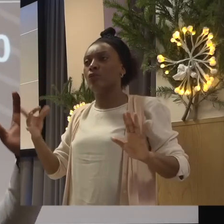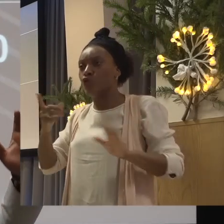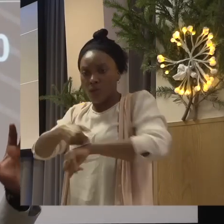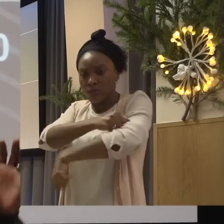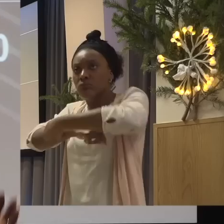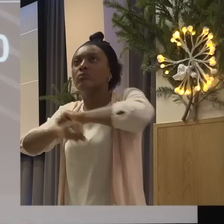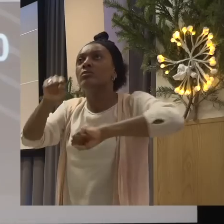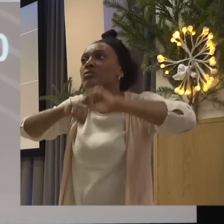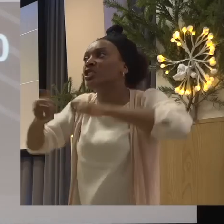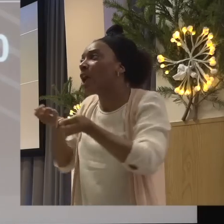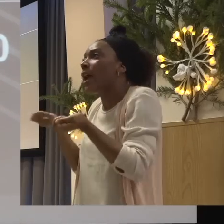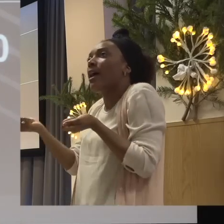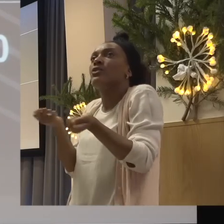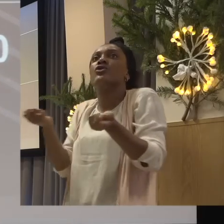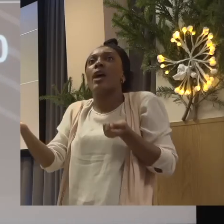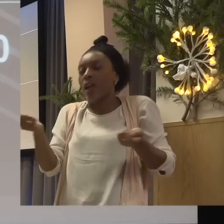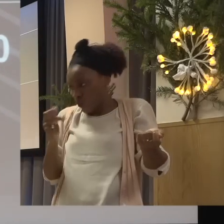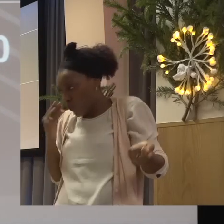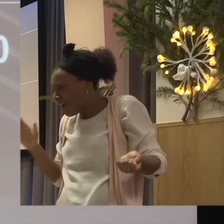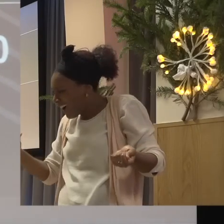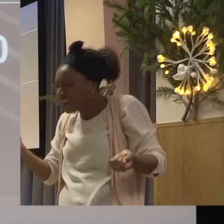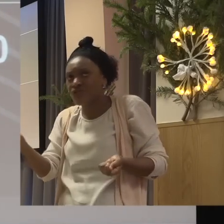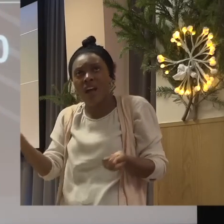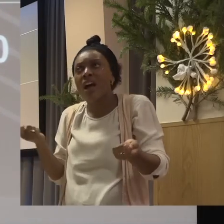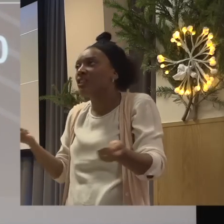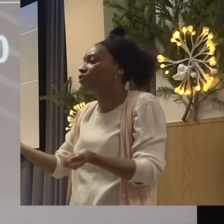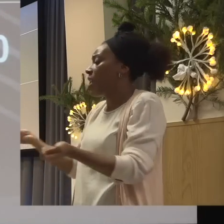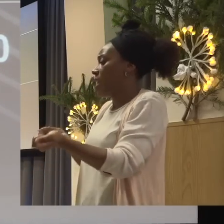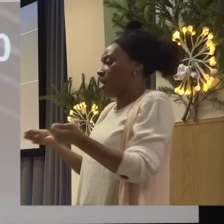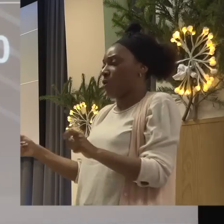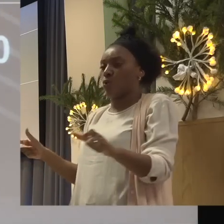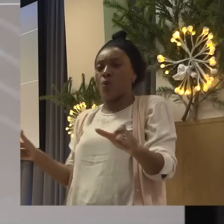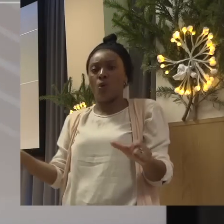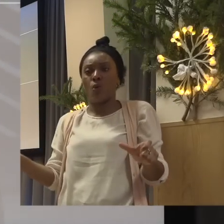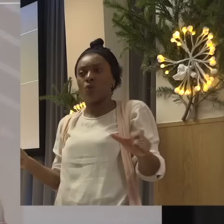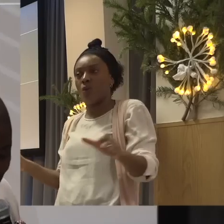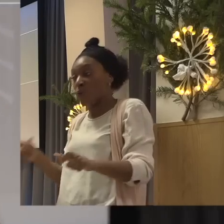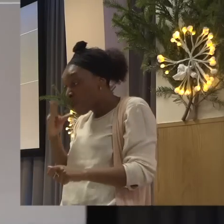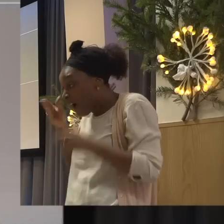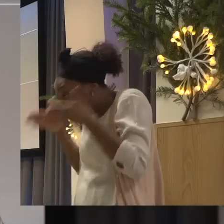l'univers, Dieu gère, Dieu contrôle, Dieu maîtrise, Dieu contrôle toutes choses.